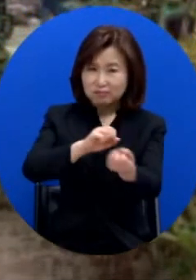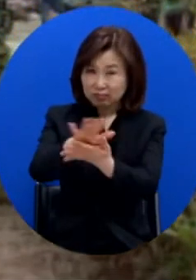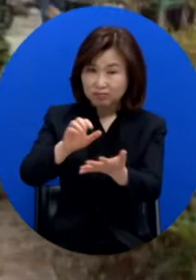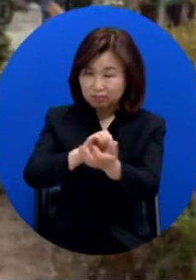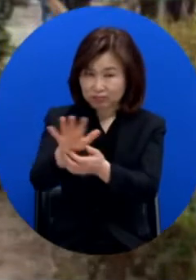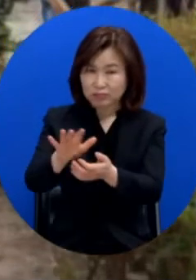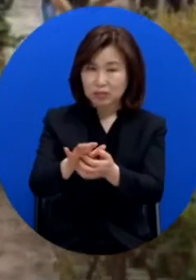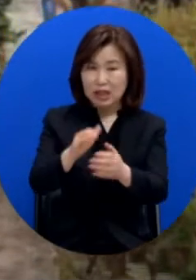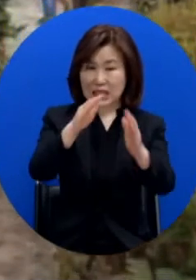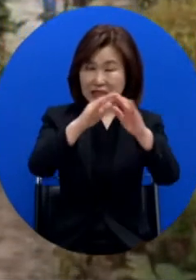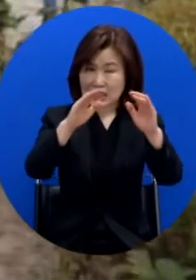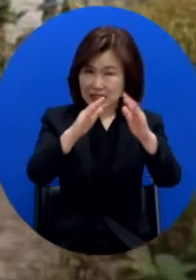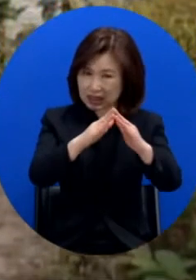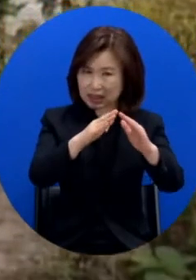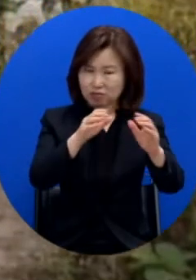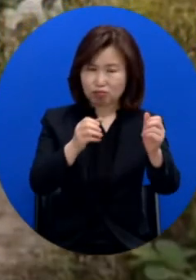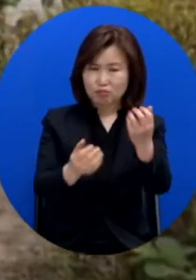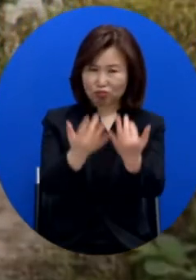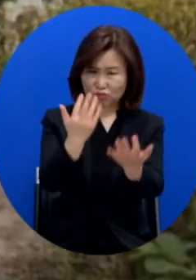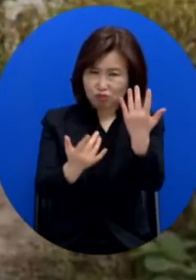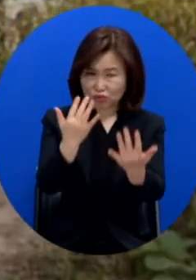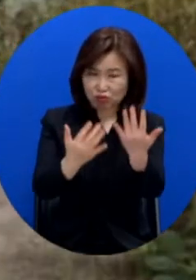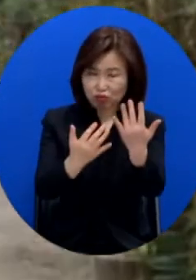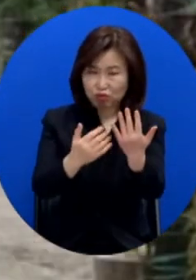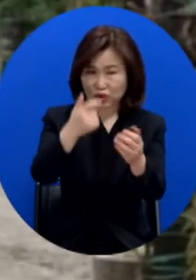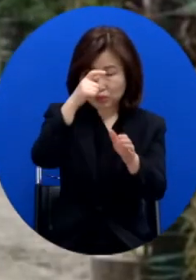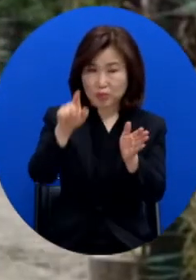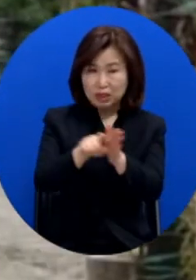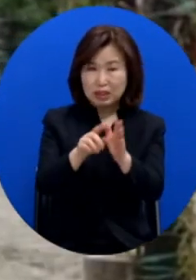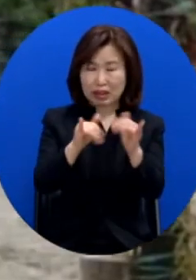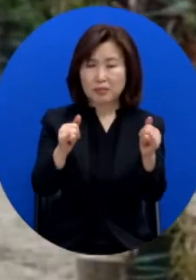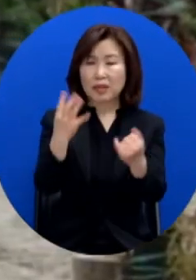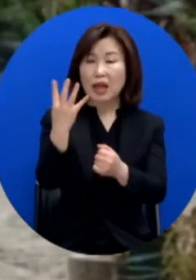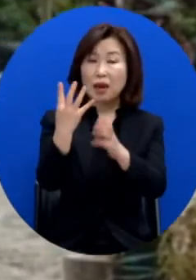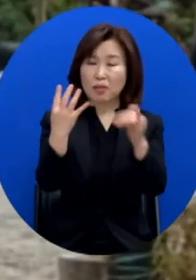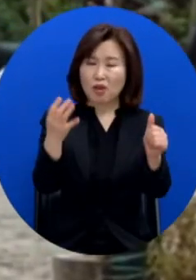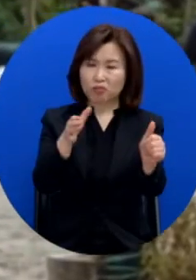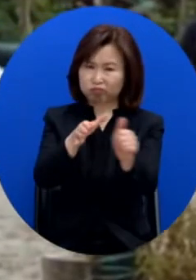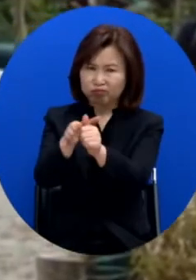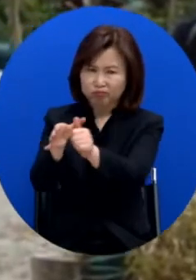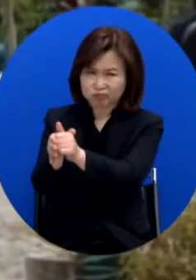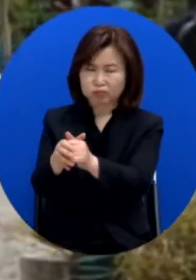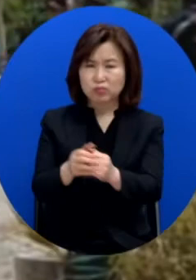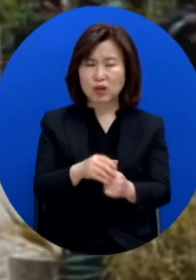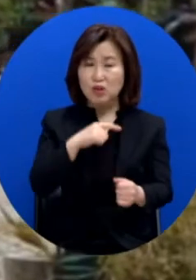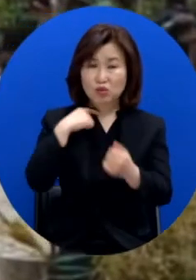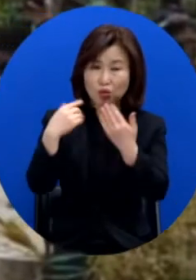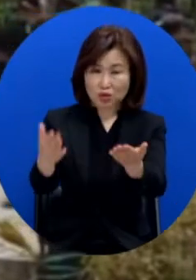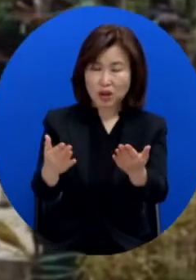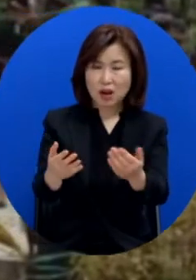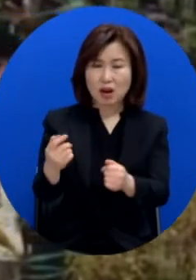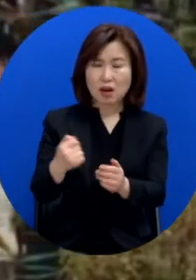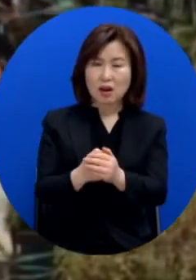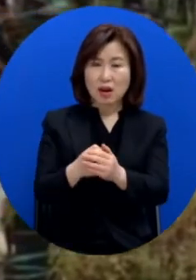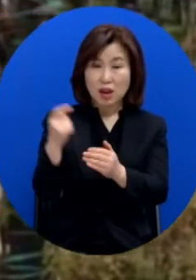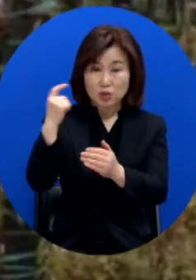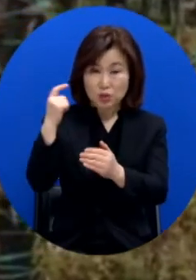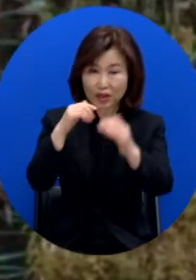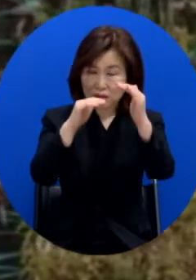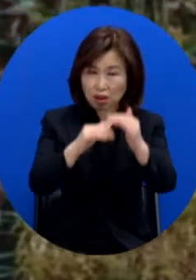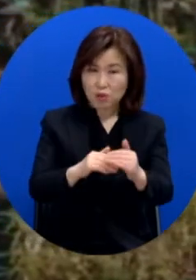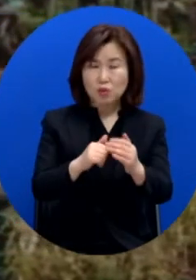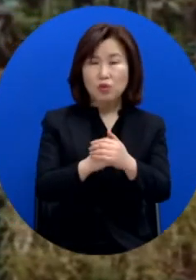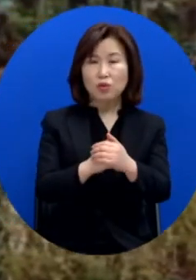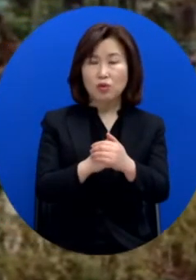가옥의 불을 지르고 기독교인 네 명을 살해했다 고 전했습니다 현지 순교자의 소리 사역자들은 살해된